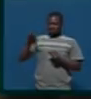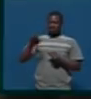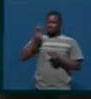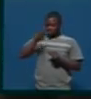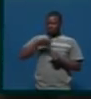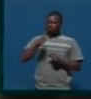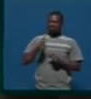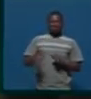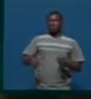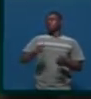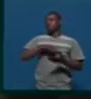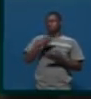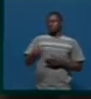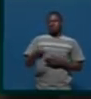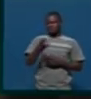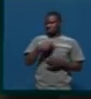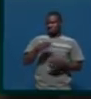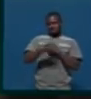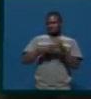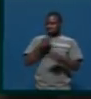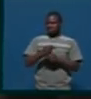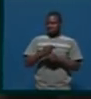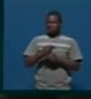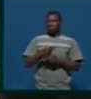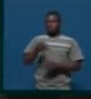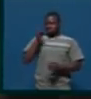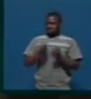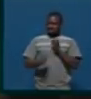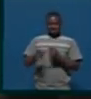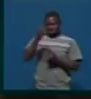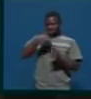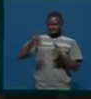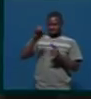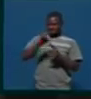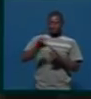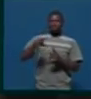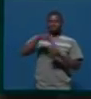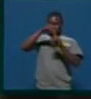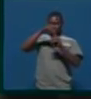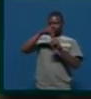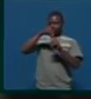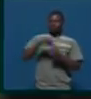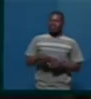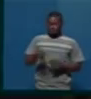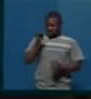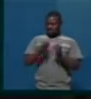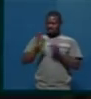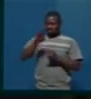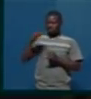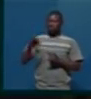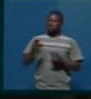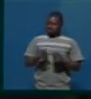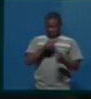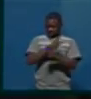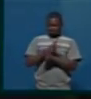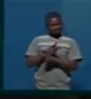interdit la double nationalité, si ce n'est pas ce cas exceptionnel-là où on ne peut pas perdre sa double nationalité, sa nationalité d'origine. Sur cette question,